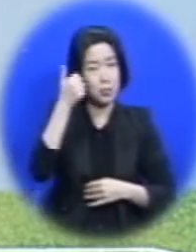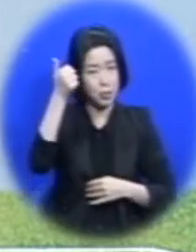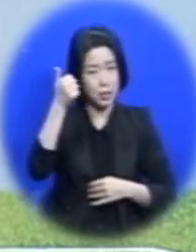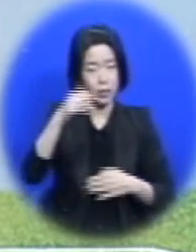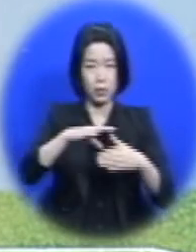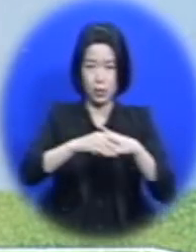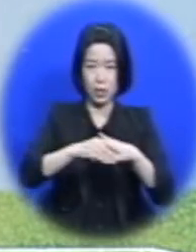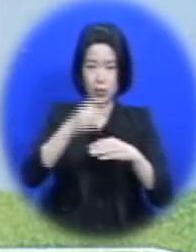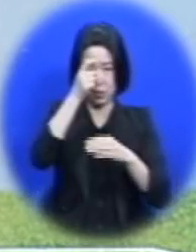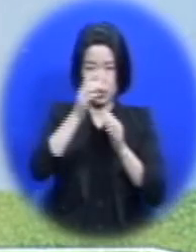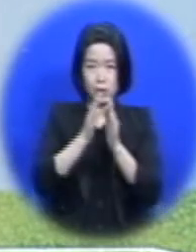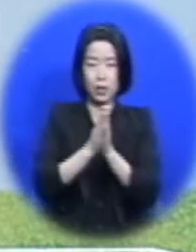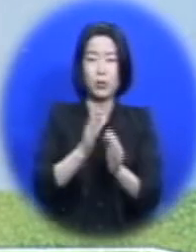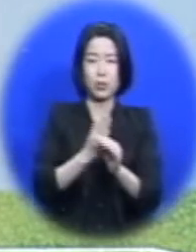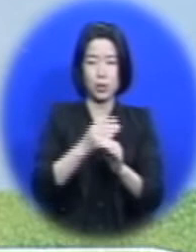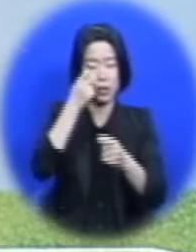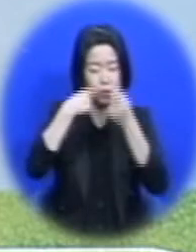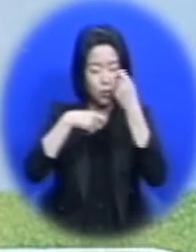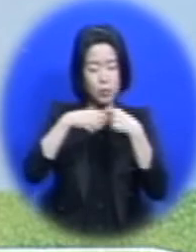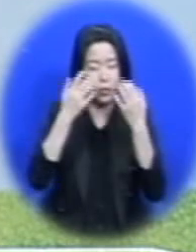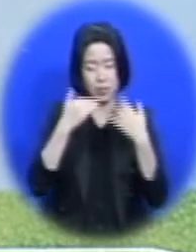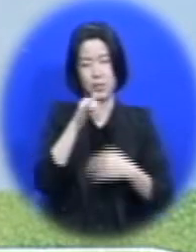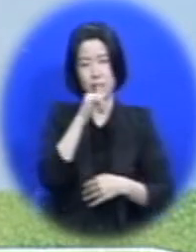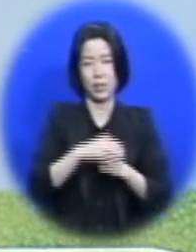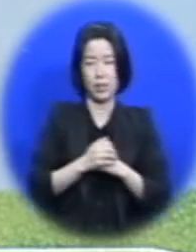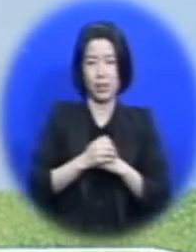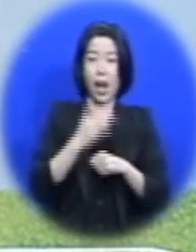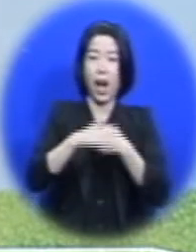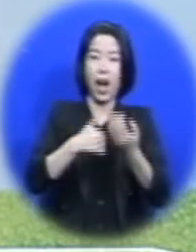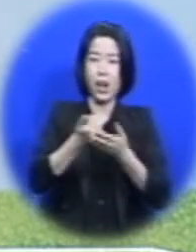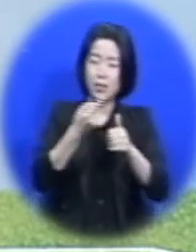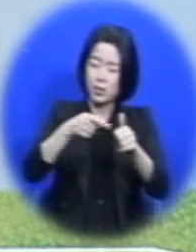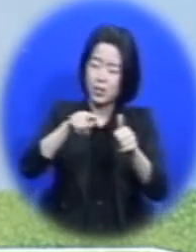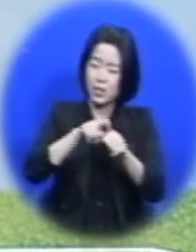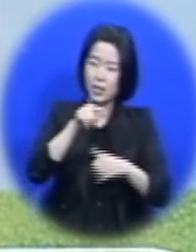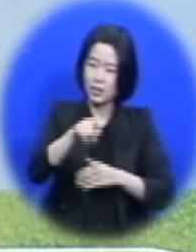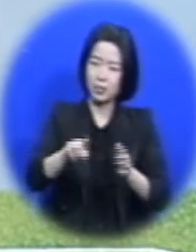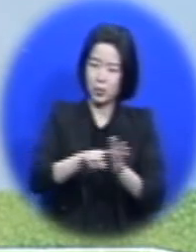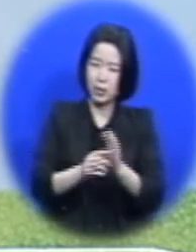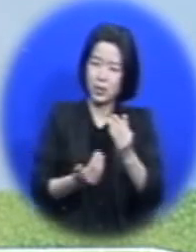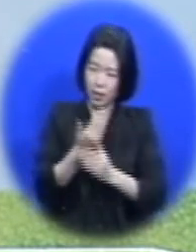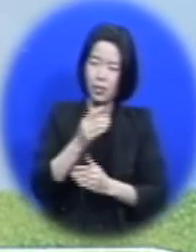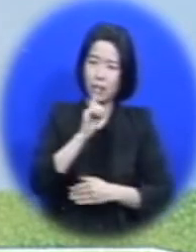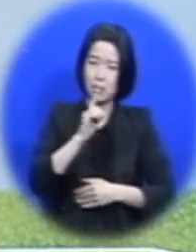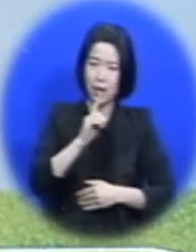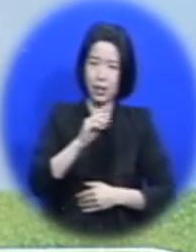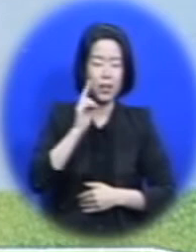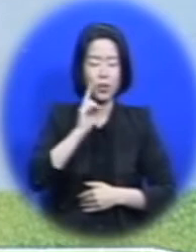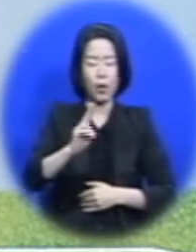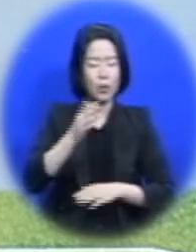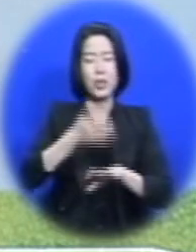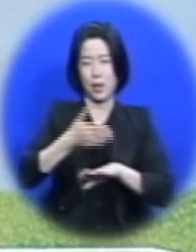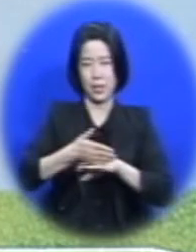기도하면서 정말 눈물이 나더라고 하나님을 의지하는 믿음이 생겼다 는 말이 너무 너무